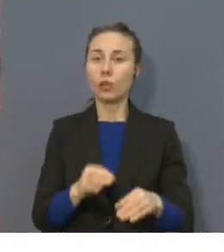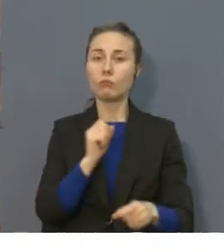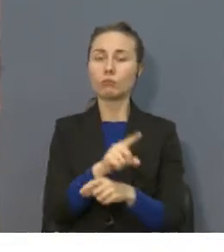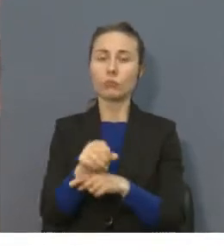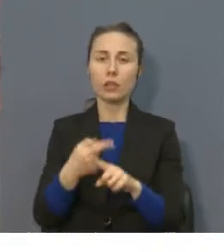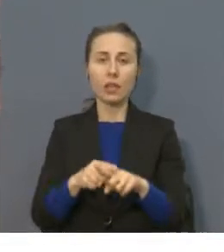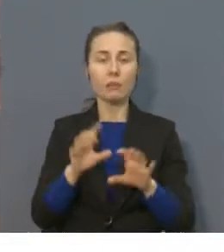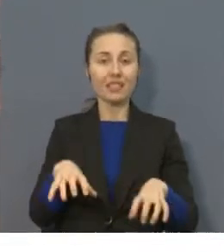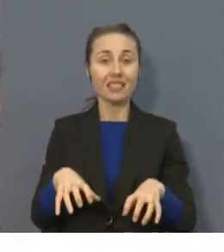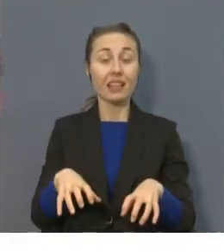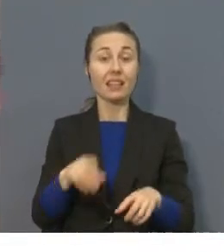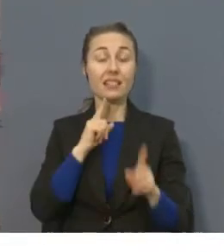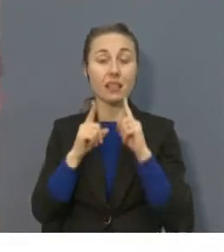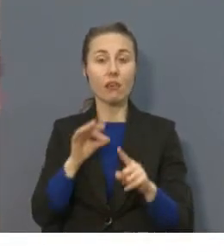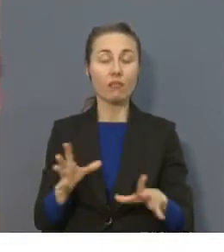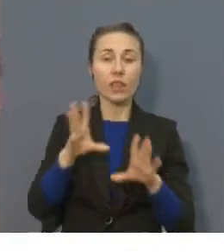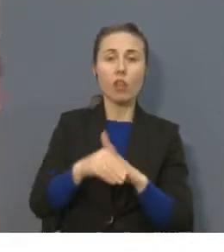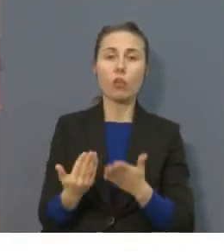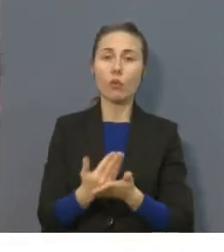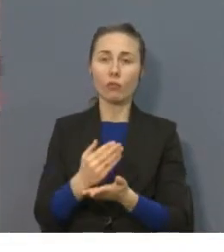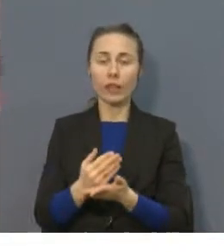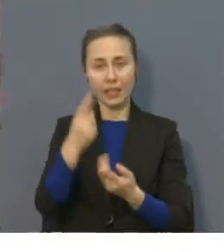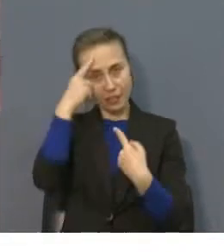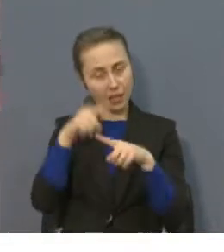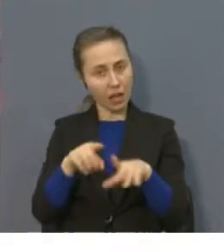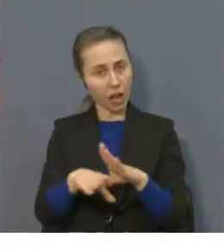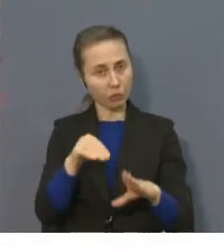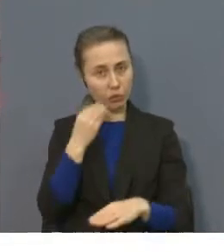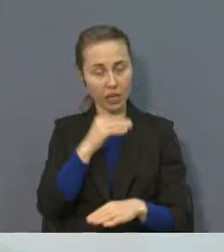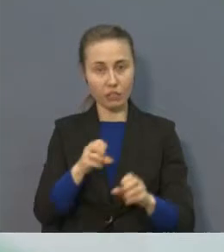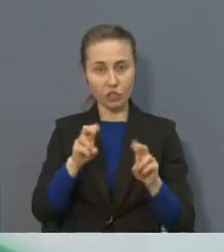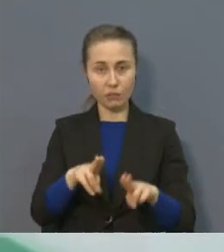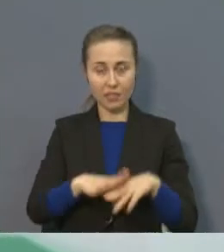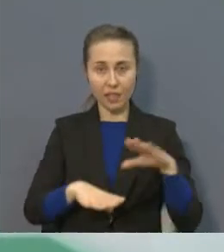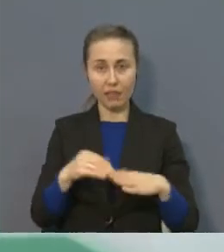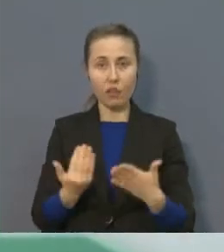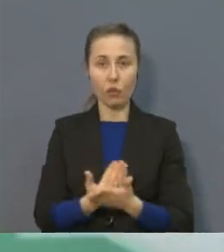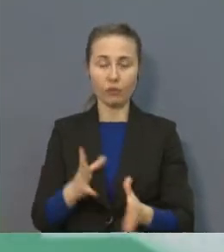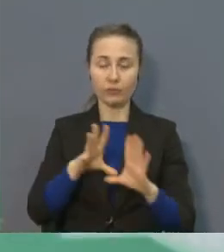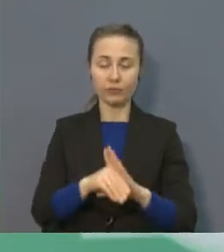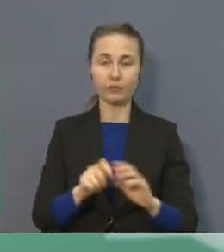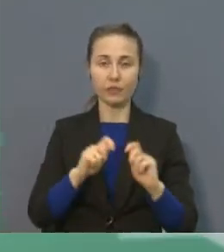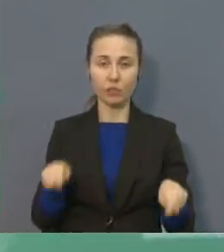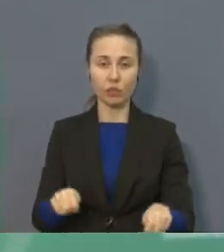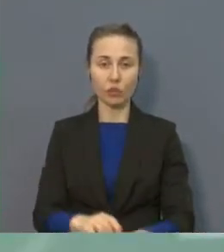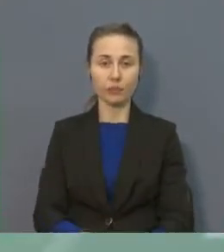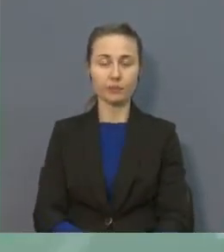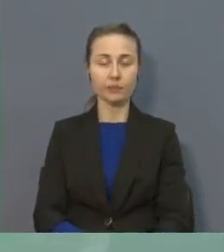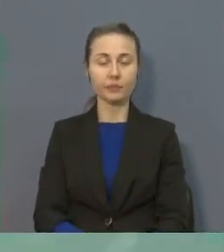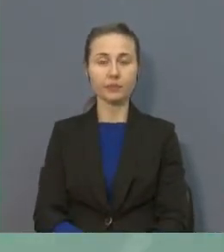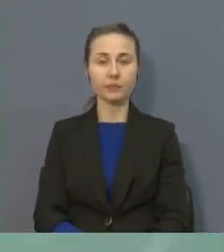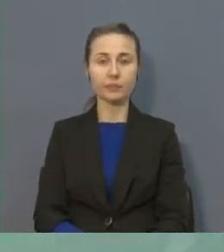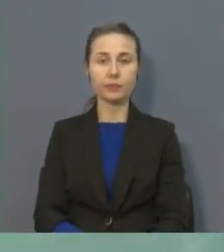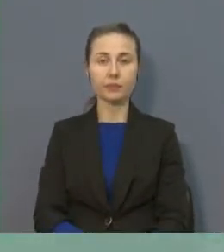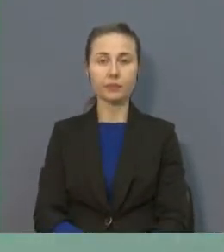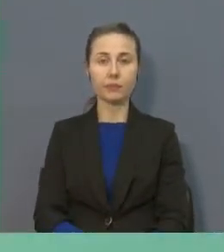енгізу, елдегі жаңа құрылған әкімшілік соттарға сапалы мамандар іріктеу бойынша бір қатар тапсырма берді. Президент